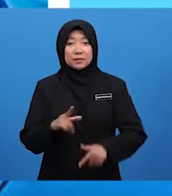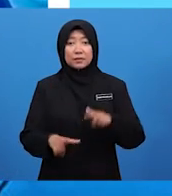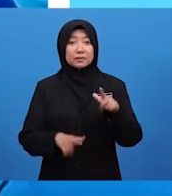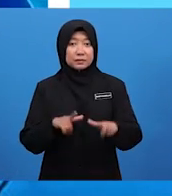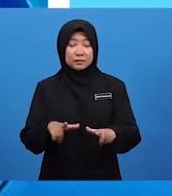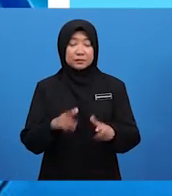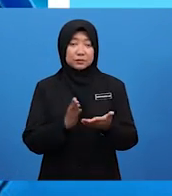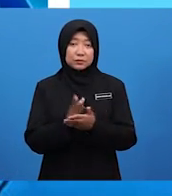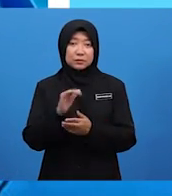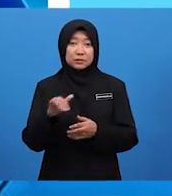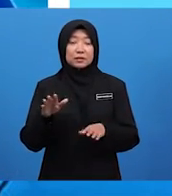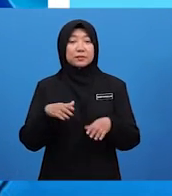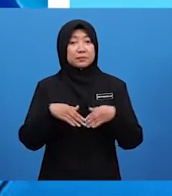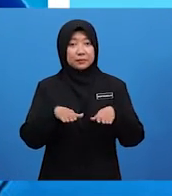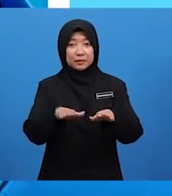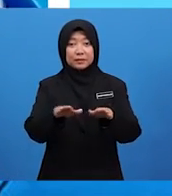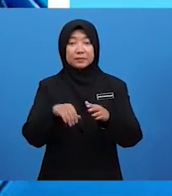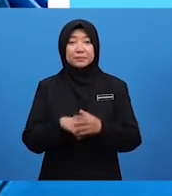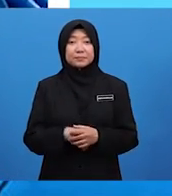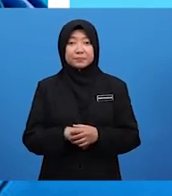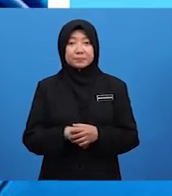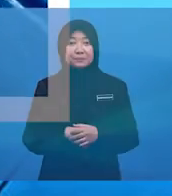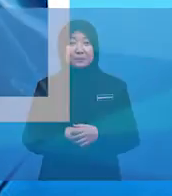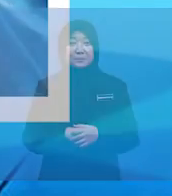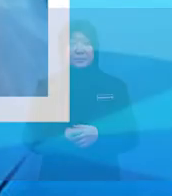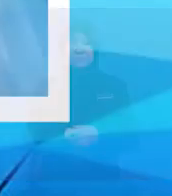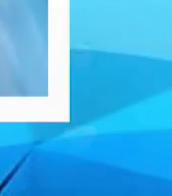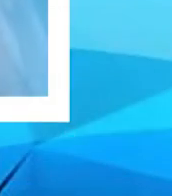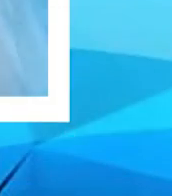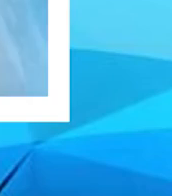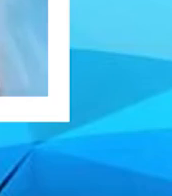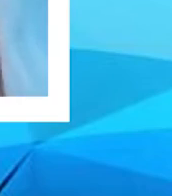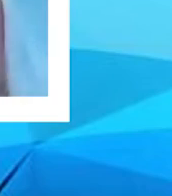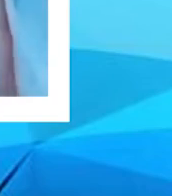Langkah seterusnya, jahit menggunakan jahitan mesin jahit.